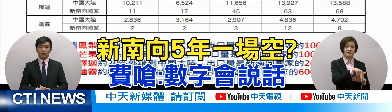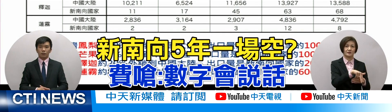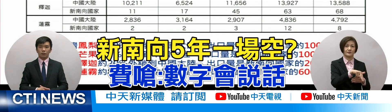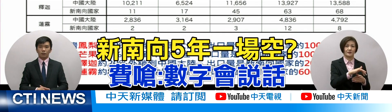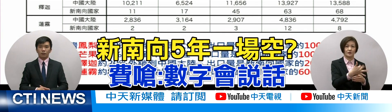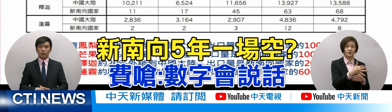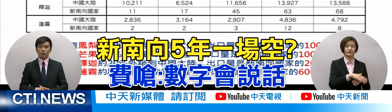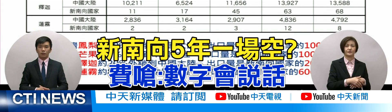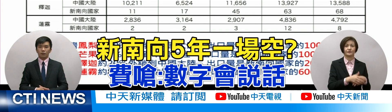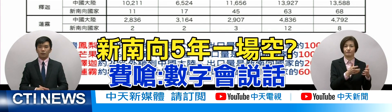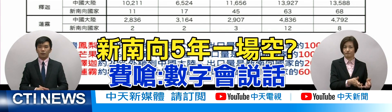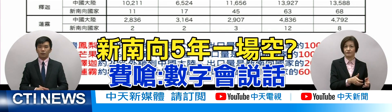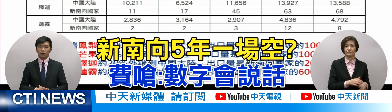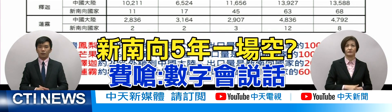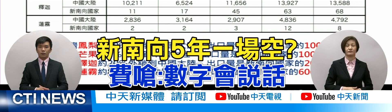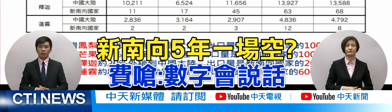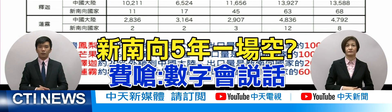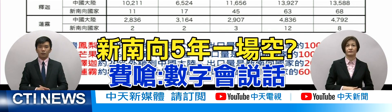27855吨，